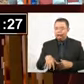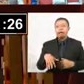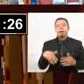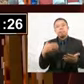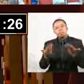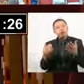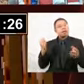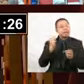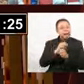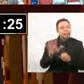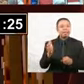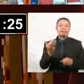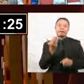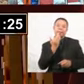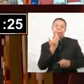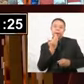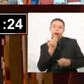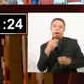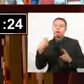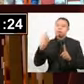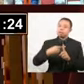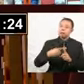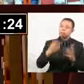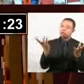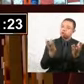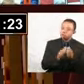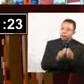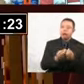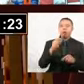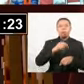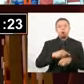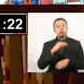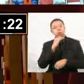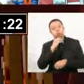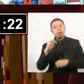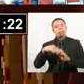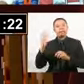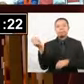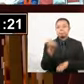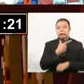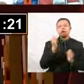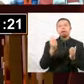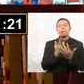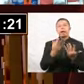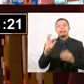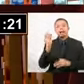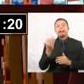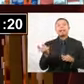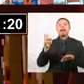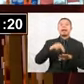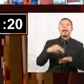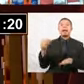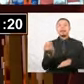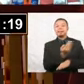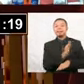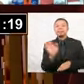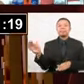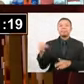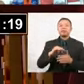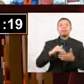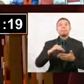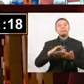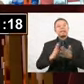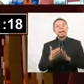gratis dan mudah Armada ditambah waktu tunggu dipangkas biar Warga Jakarta merasa naik transportasi publik jadi